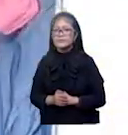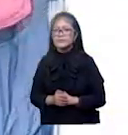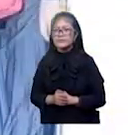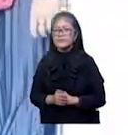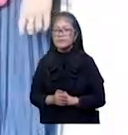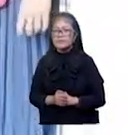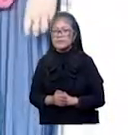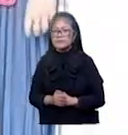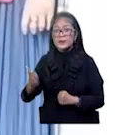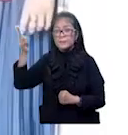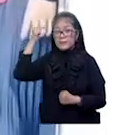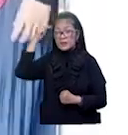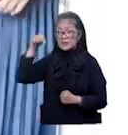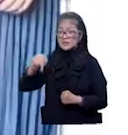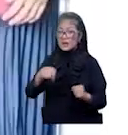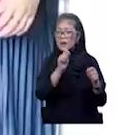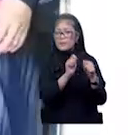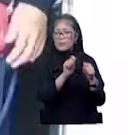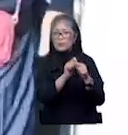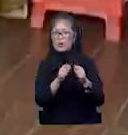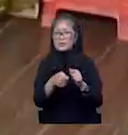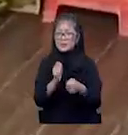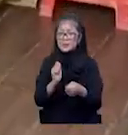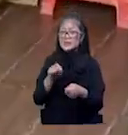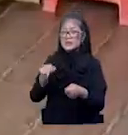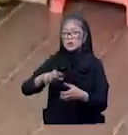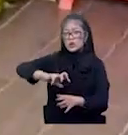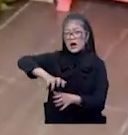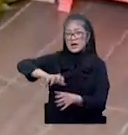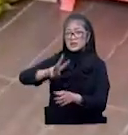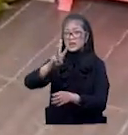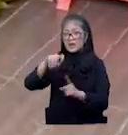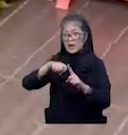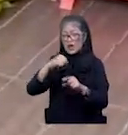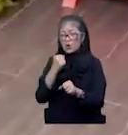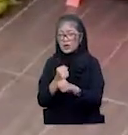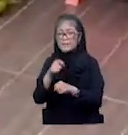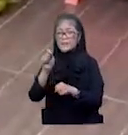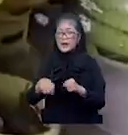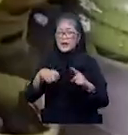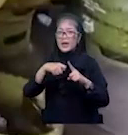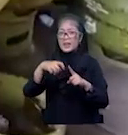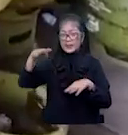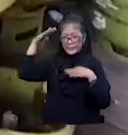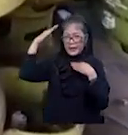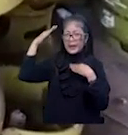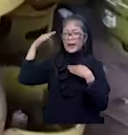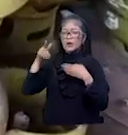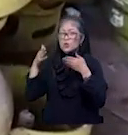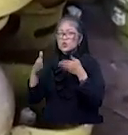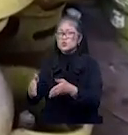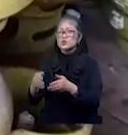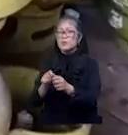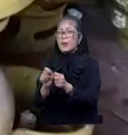Pemerintah saat ini sedang memperlakukan uji coba pembelian LPG 3 kg menggunakan kartu tanda penduduk KTP khusus pembelian di